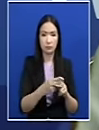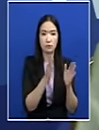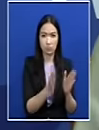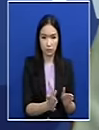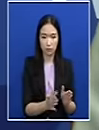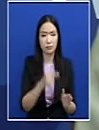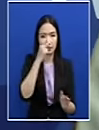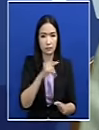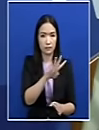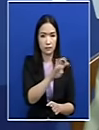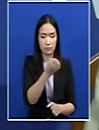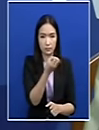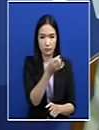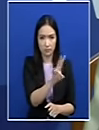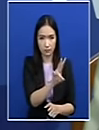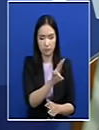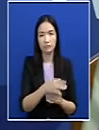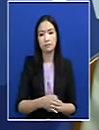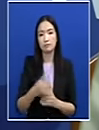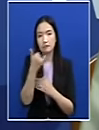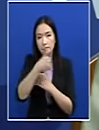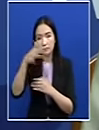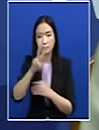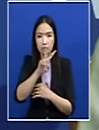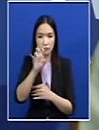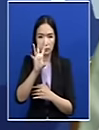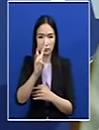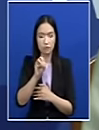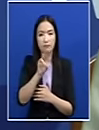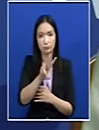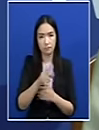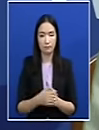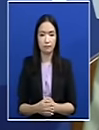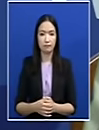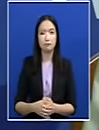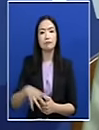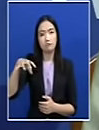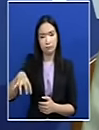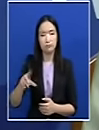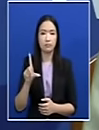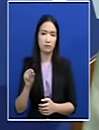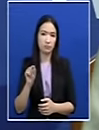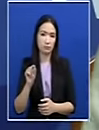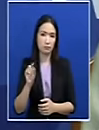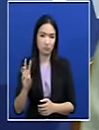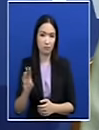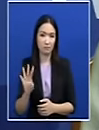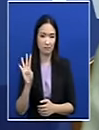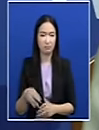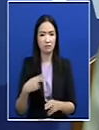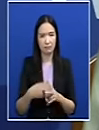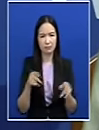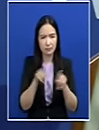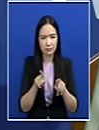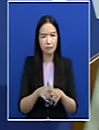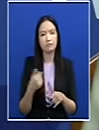อคนไทย411รายชื่อต่างชาติ262นะนิติบุคคล46บริษัทแล้วก็มีรายชื่อซ้ำอยู่